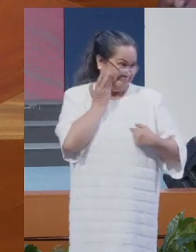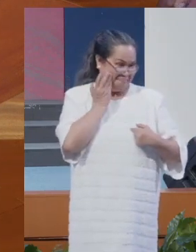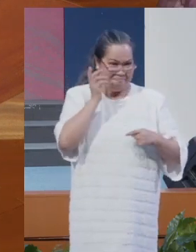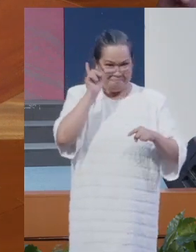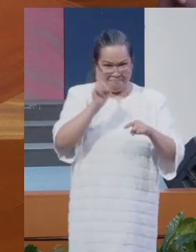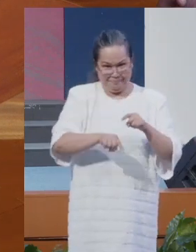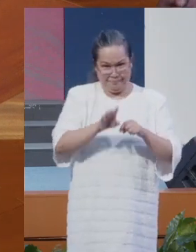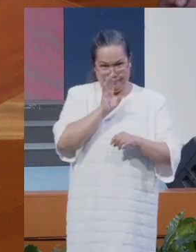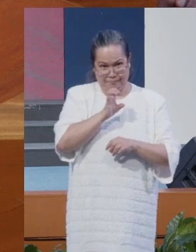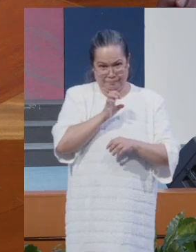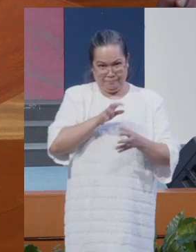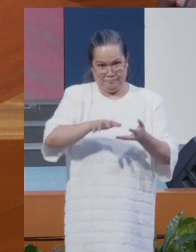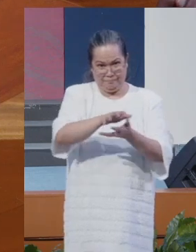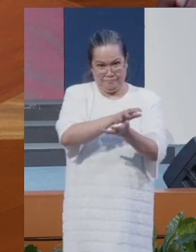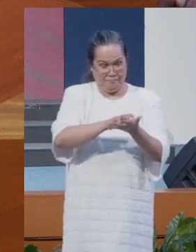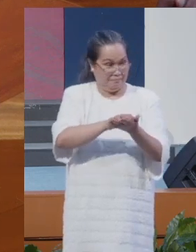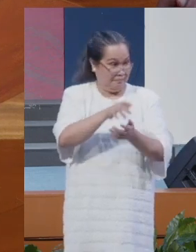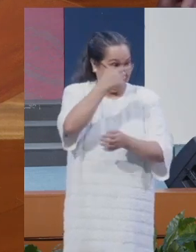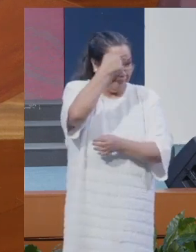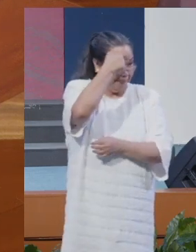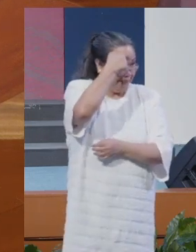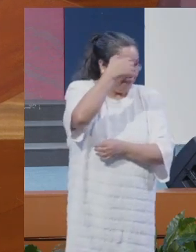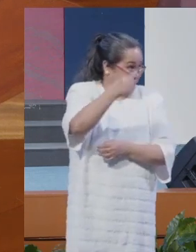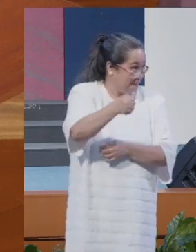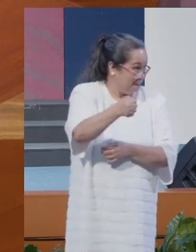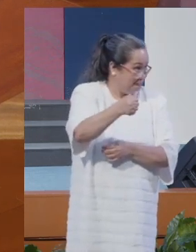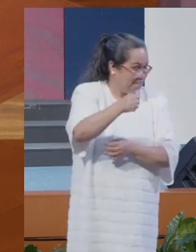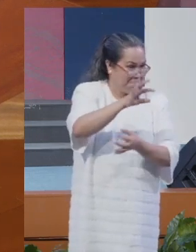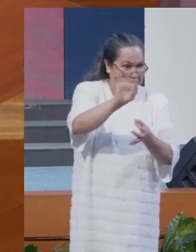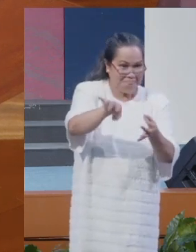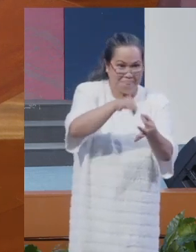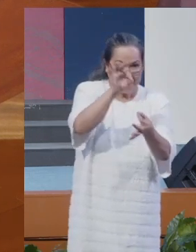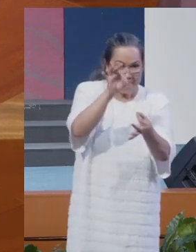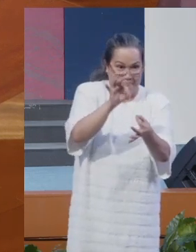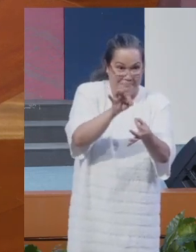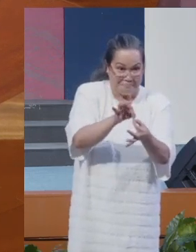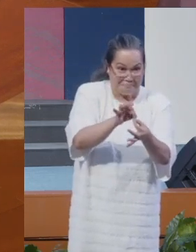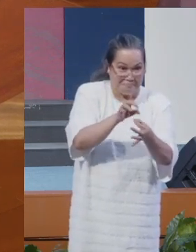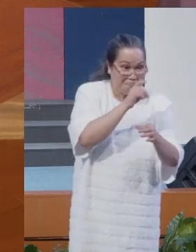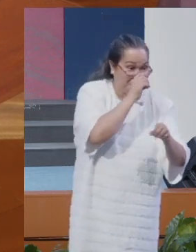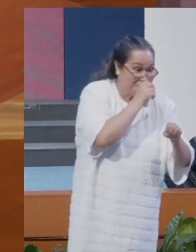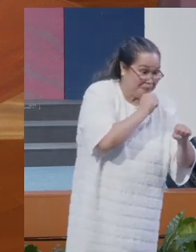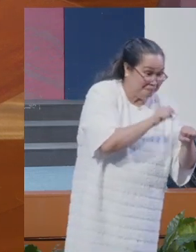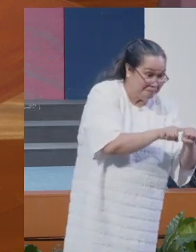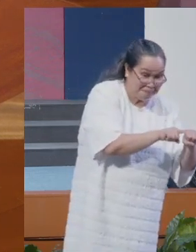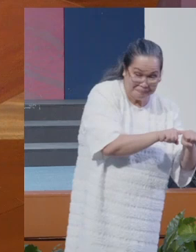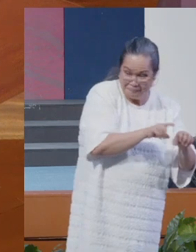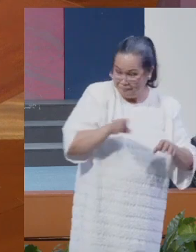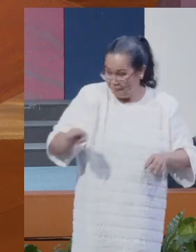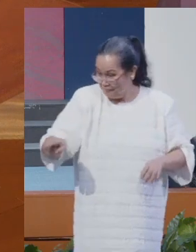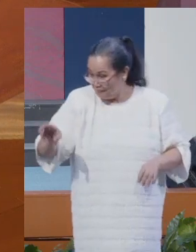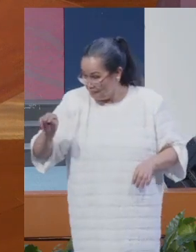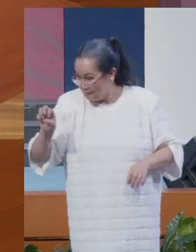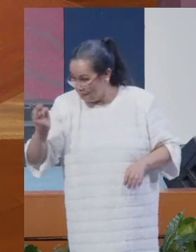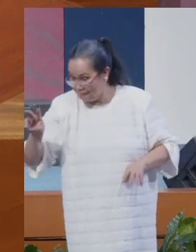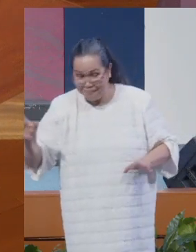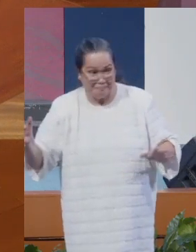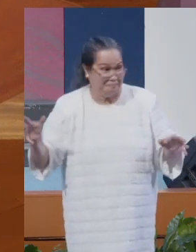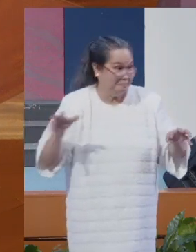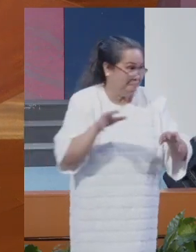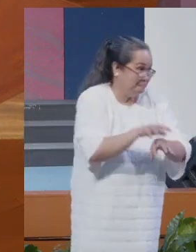pwede. Sapagkat hindi po compatible ang grace at ang works. Ang New Covenant po